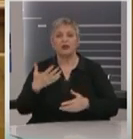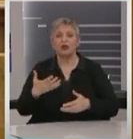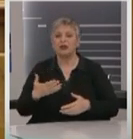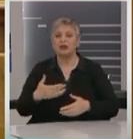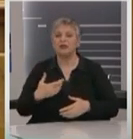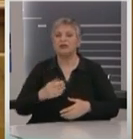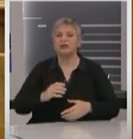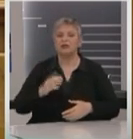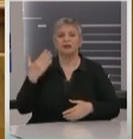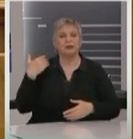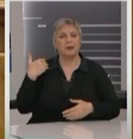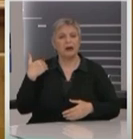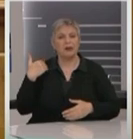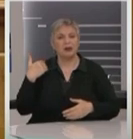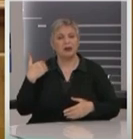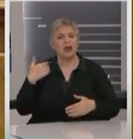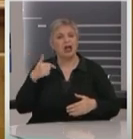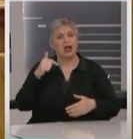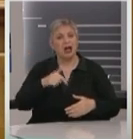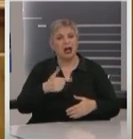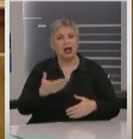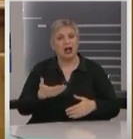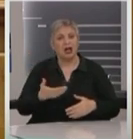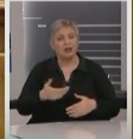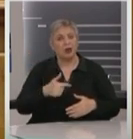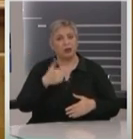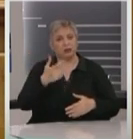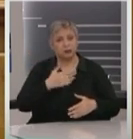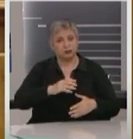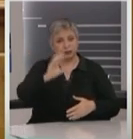των κονδυλίων της προηγούμενης περίοδου που έφερε τη χώρα μας στην κορυφή της Ευρώπης.